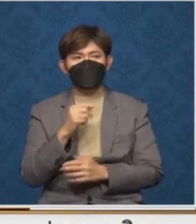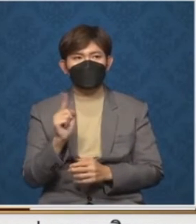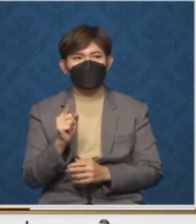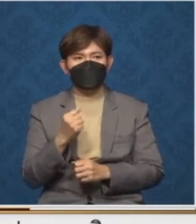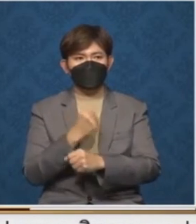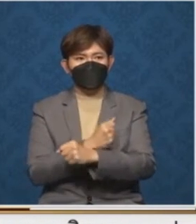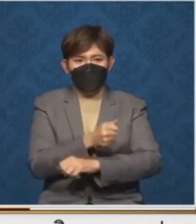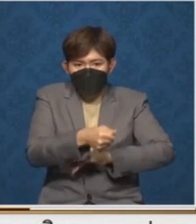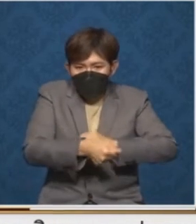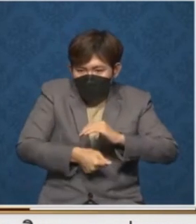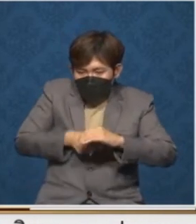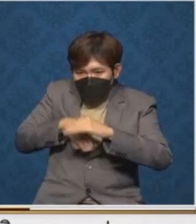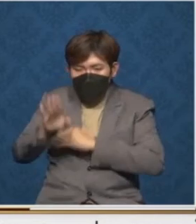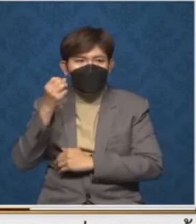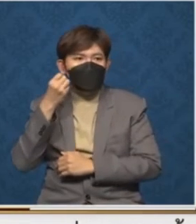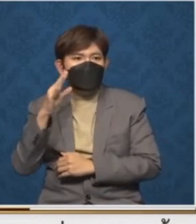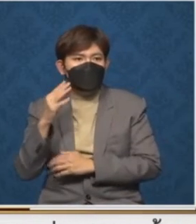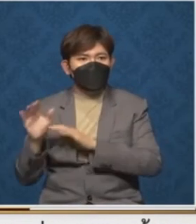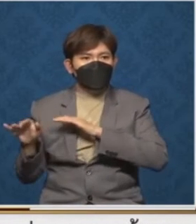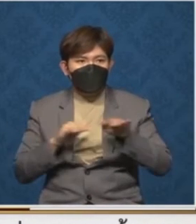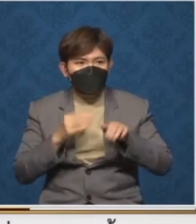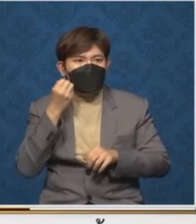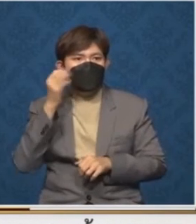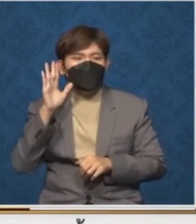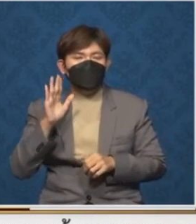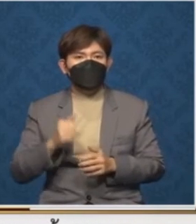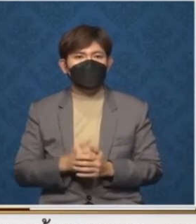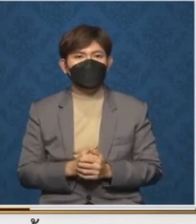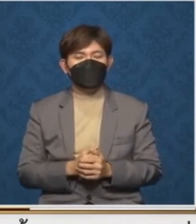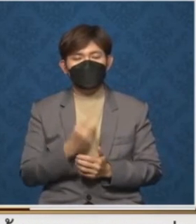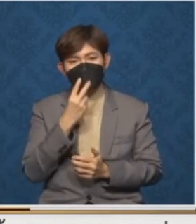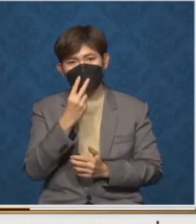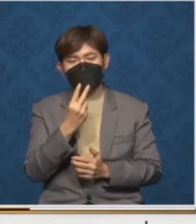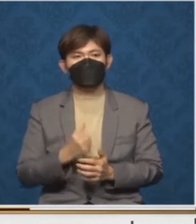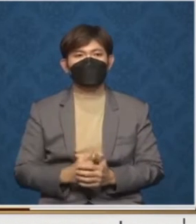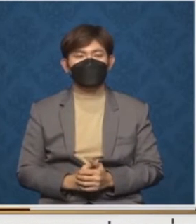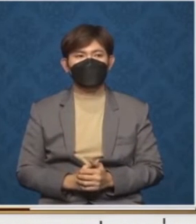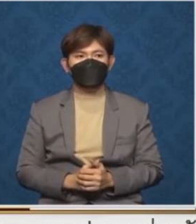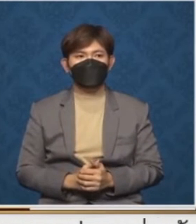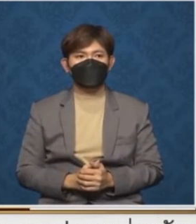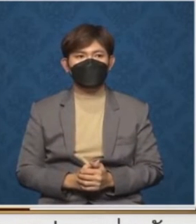ินตามบิประชาชนขนาดประเทศเข้า Hitechเราต้องไปยน application ถาไปดูแนต่ไปครับ